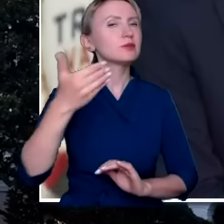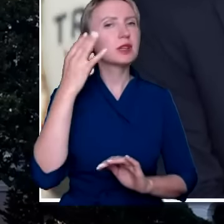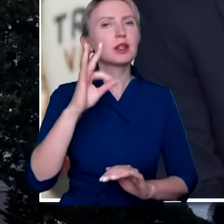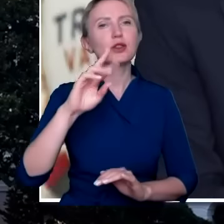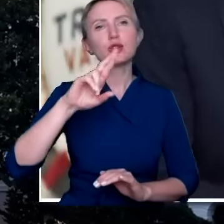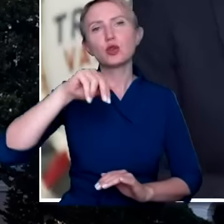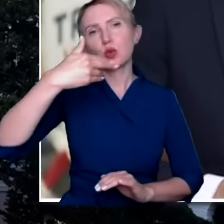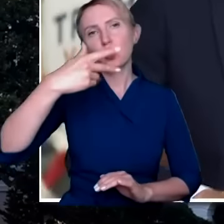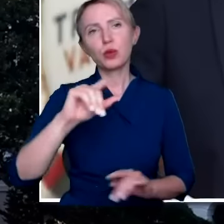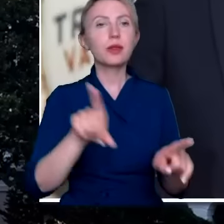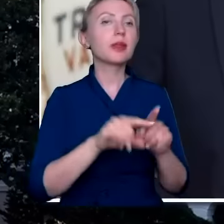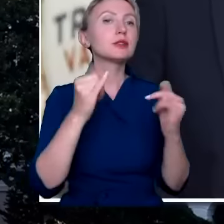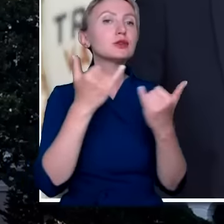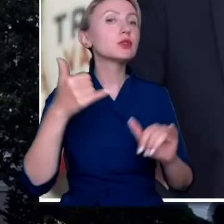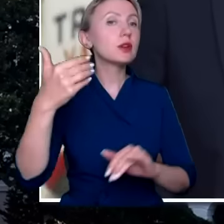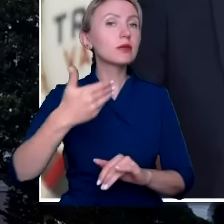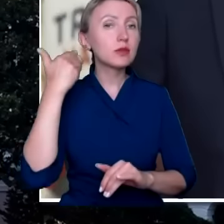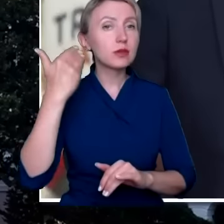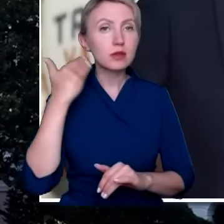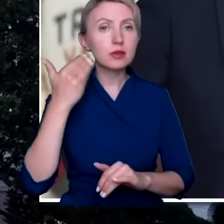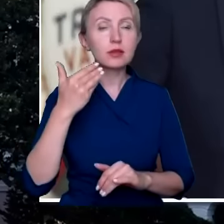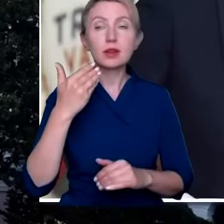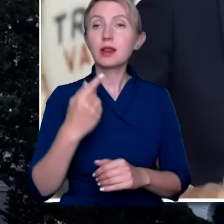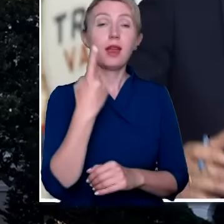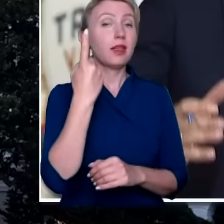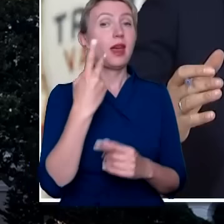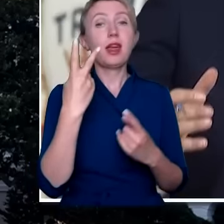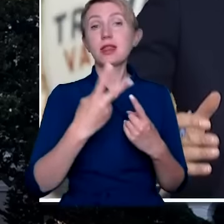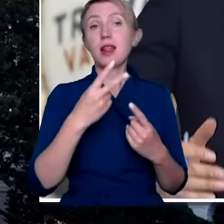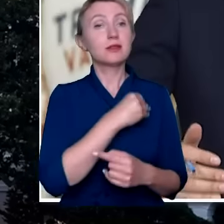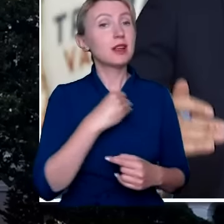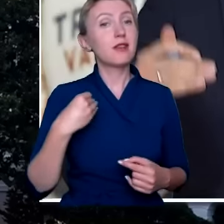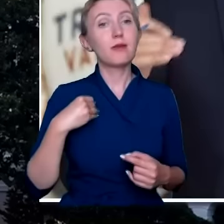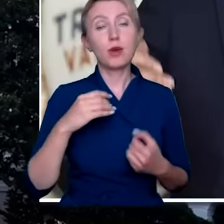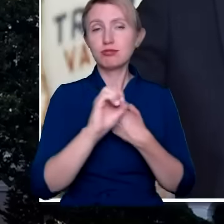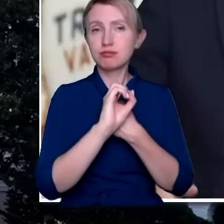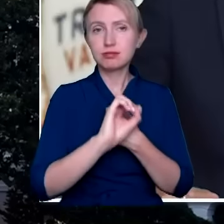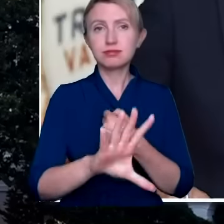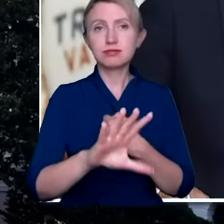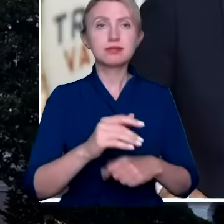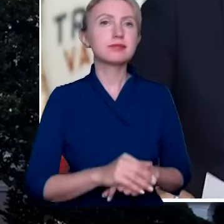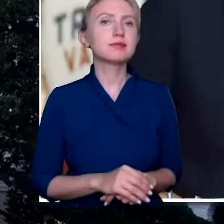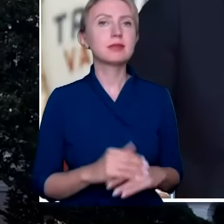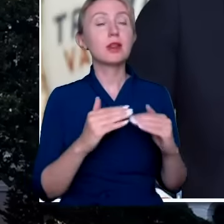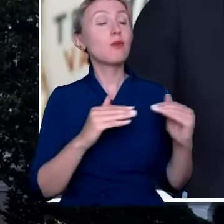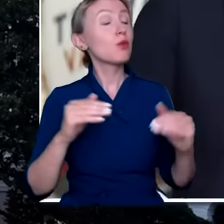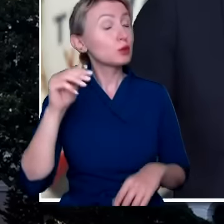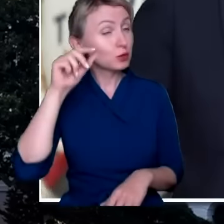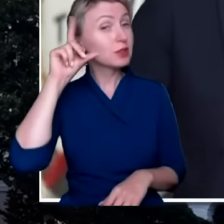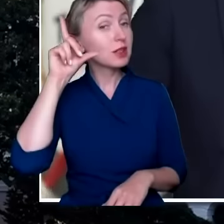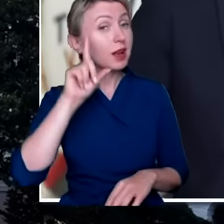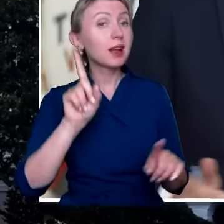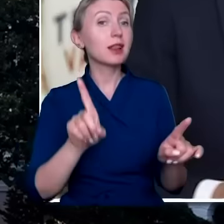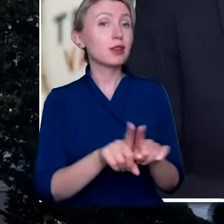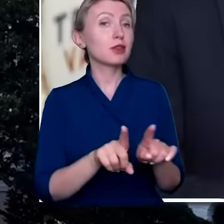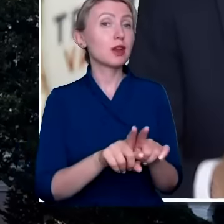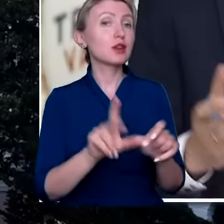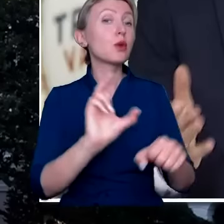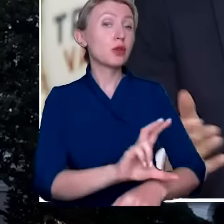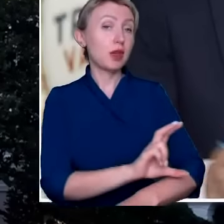także inne wystąpienia. W zasadzie jako jedyna telewizja w Polsce w ten sposób, na tym poziomie intelektualnym, ale także